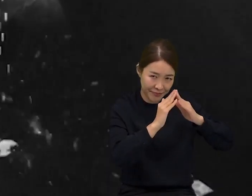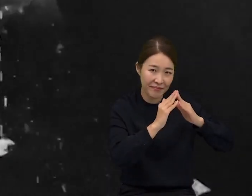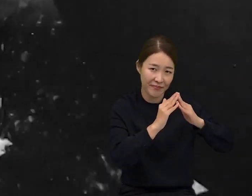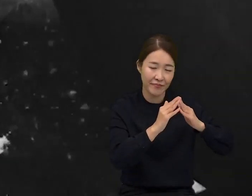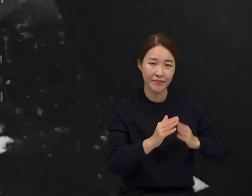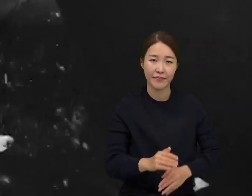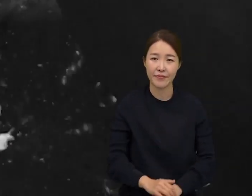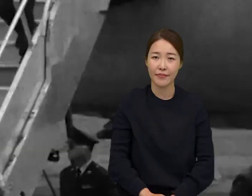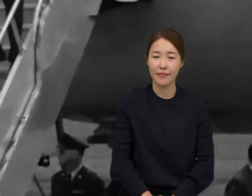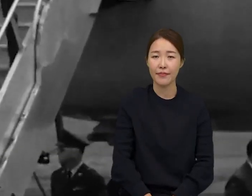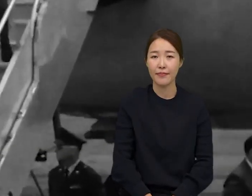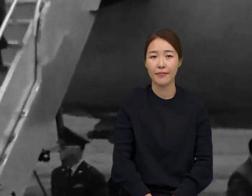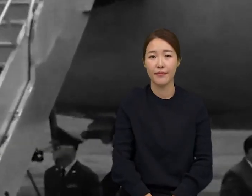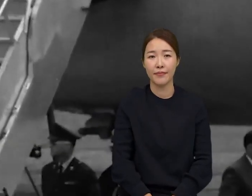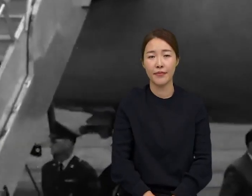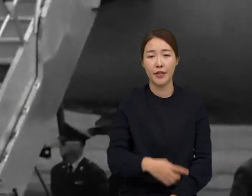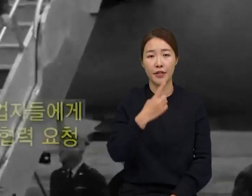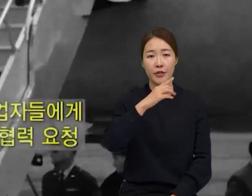추진했다.